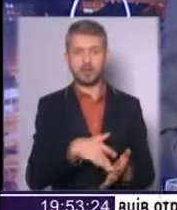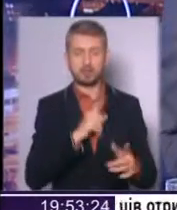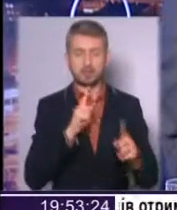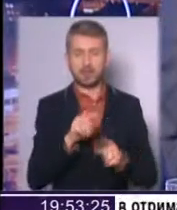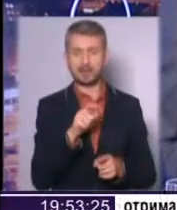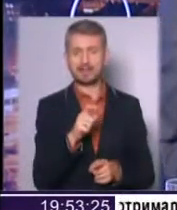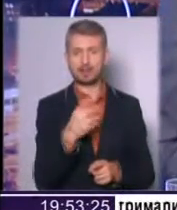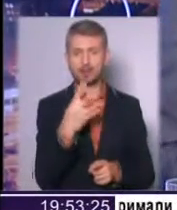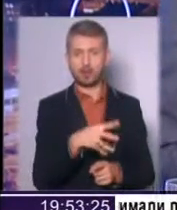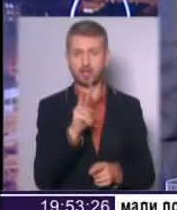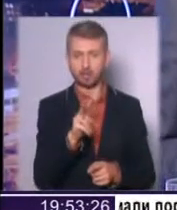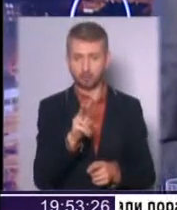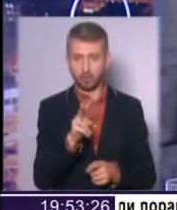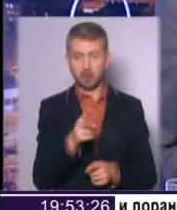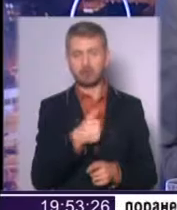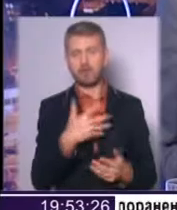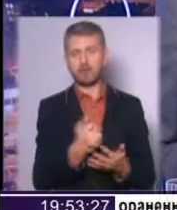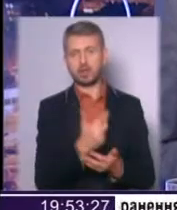справді цей законопроект, він